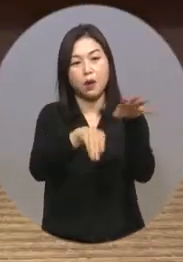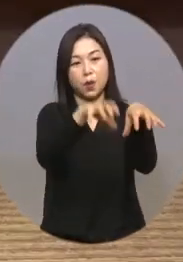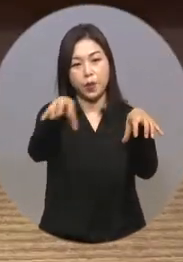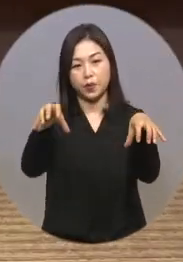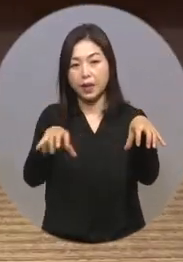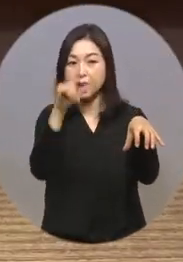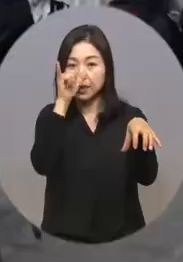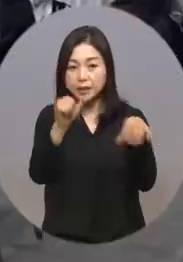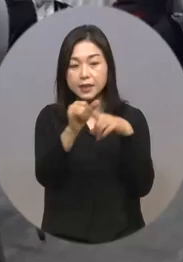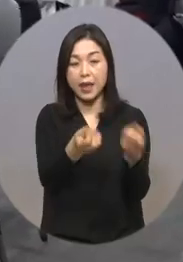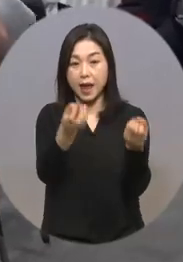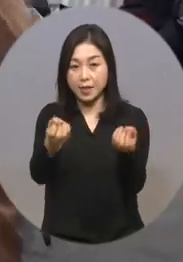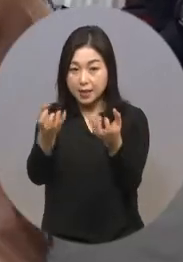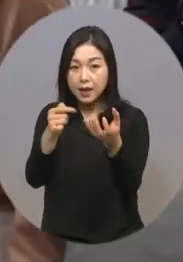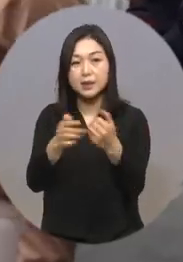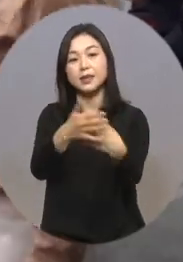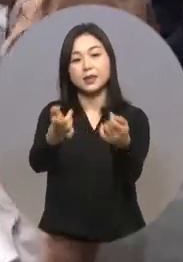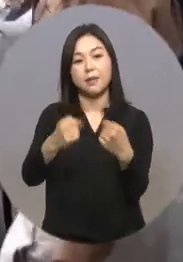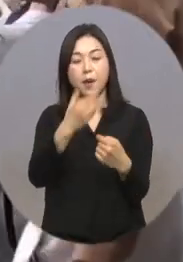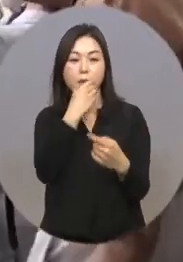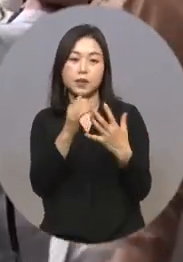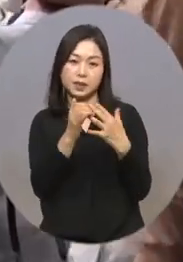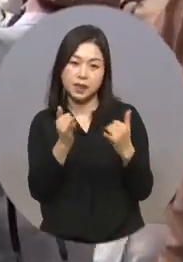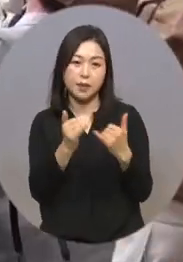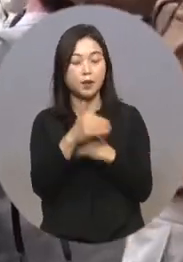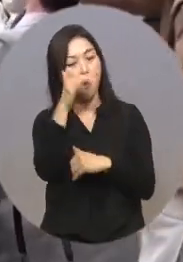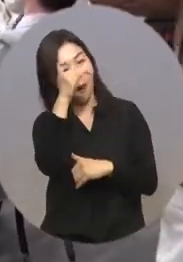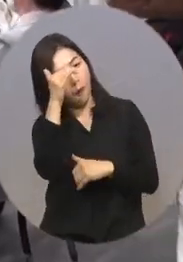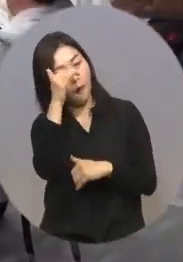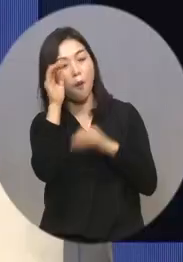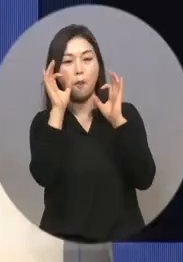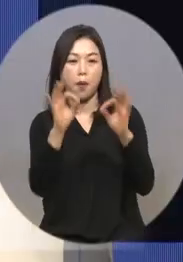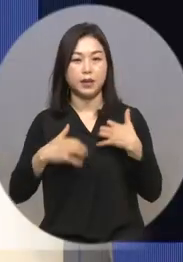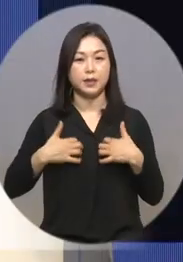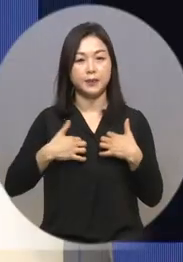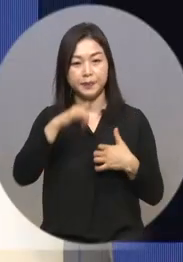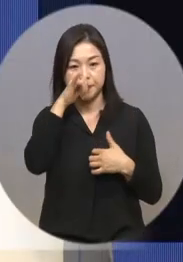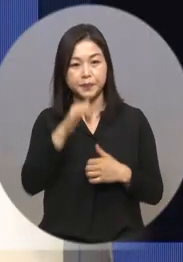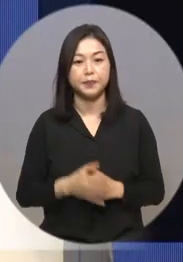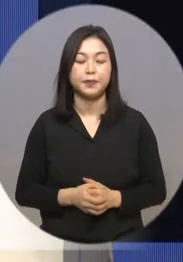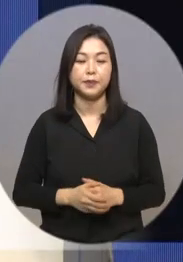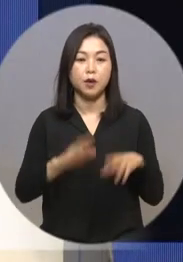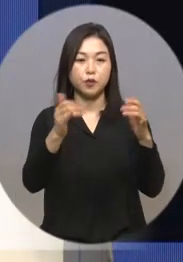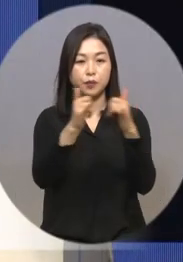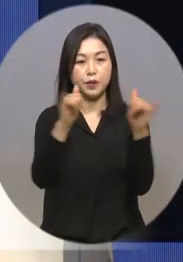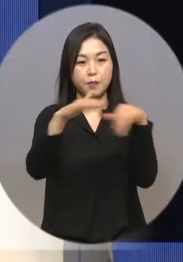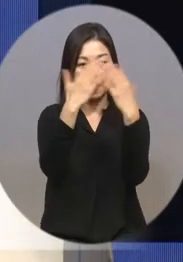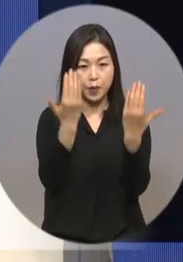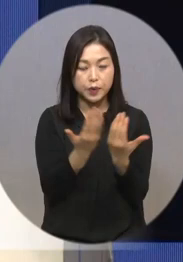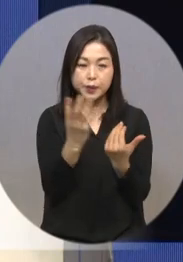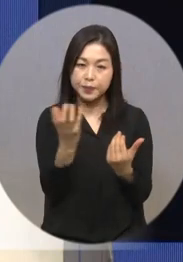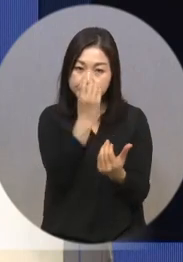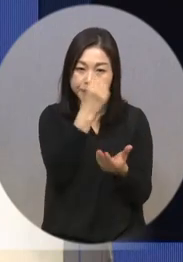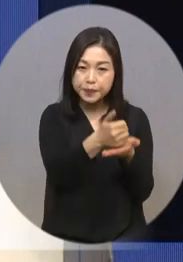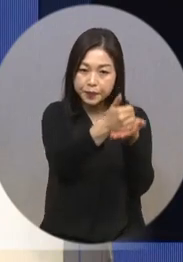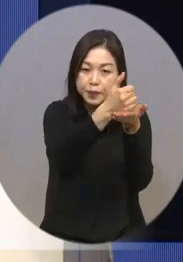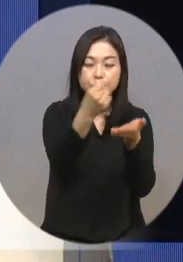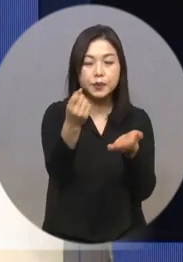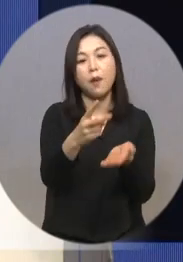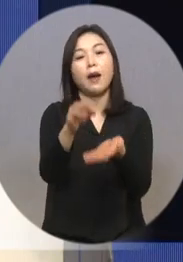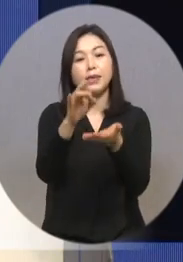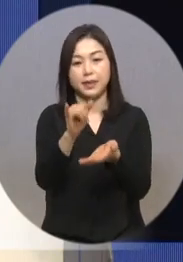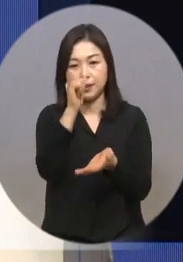식전 행사는 참여한 복지인들에게 즐거움을 선물했습니다. 모든 국민 다 존엄하고 가치